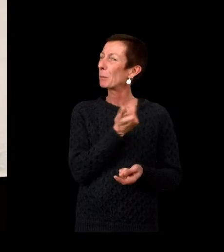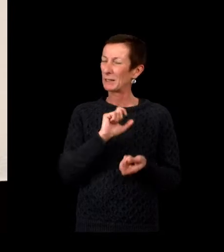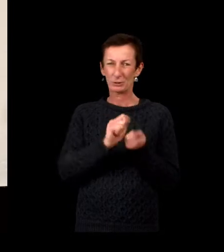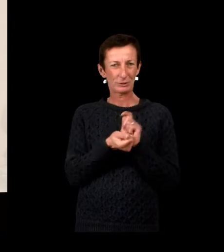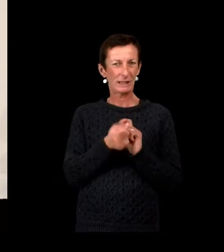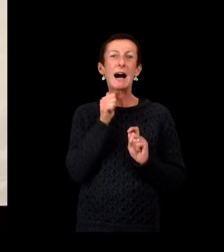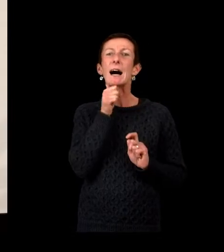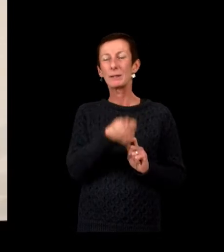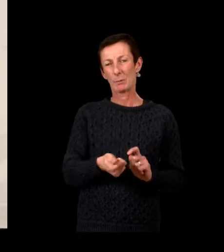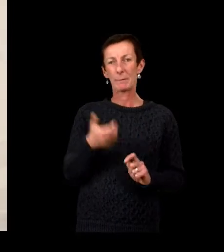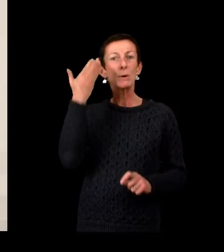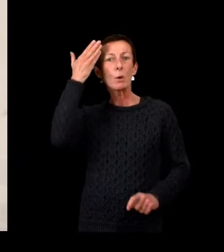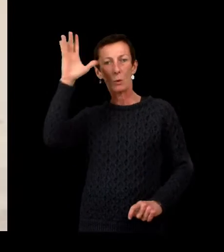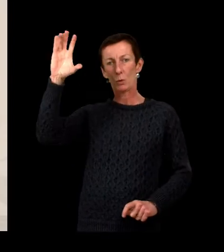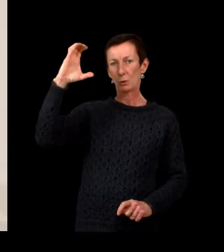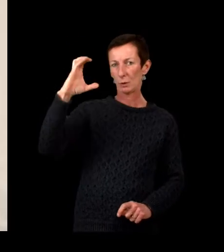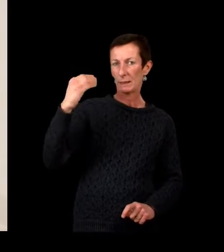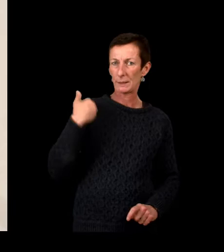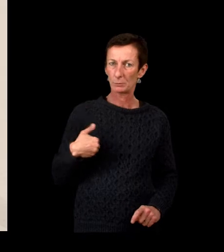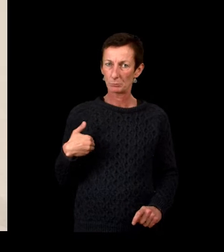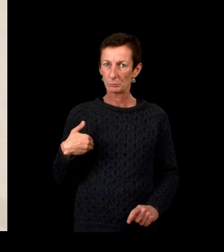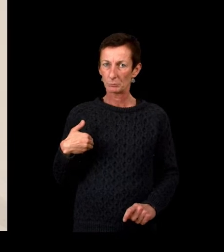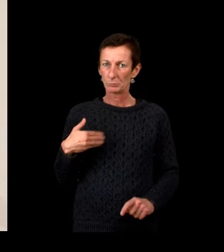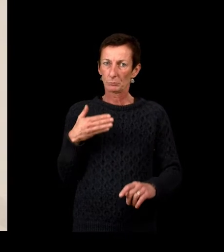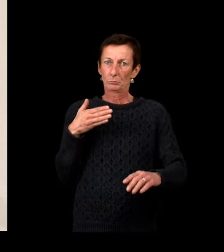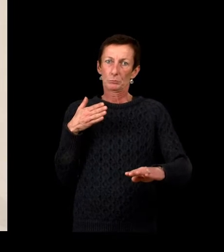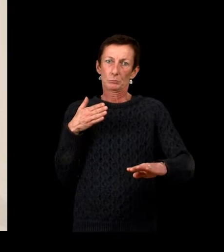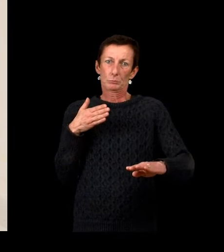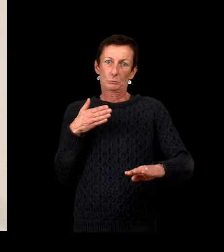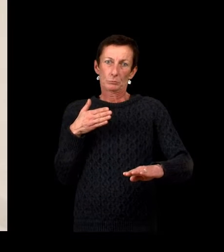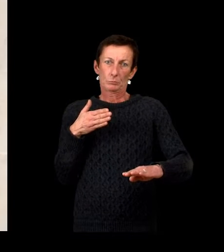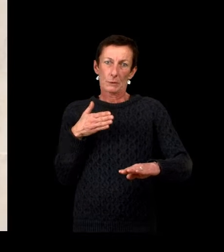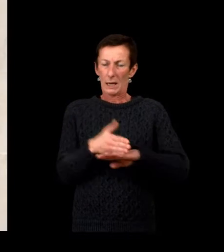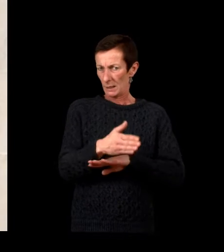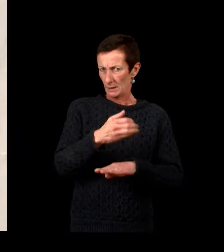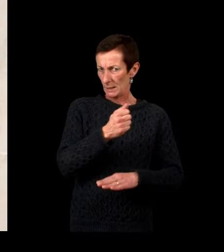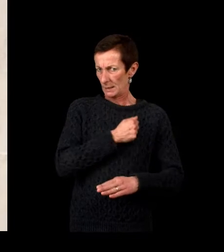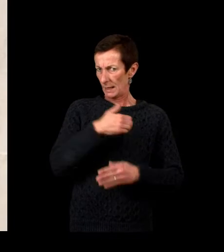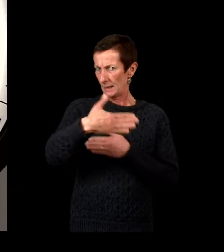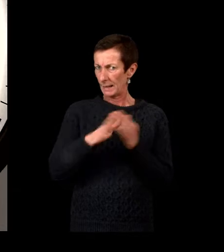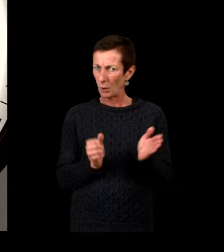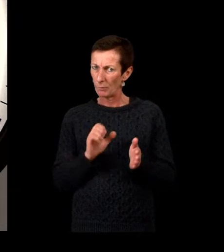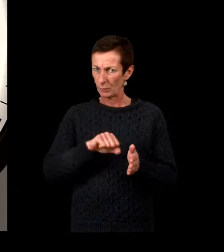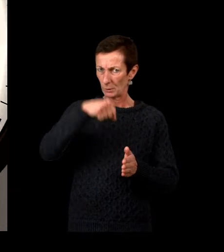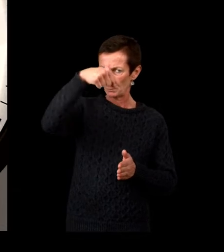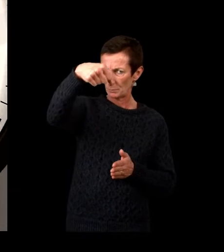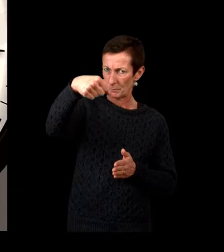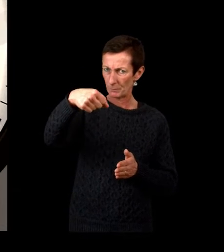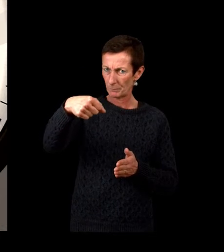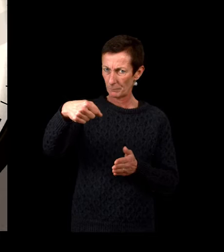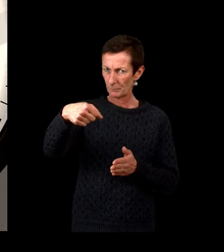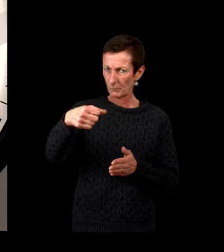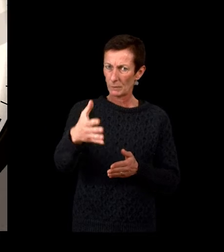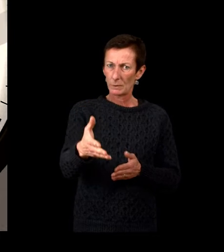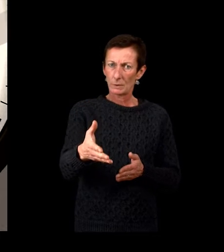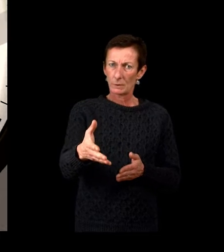revoir. Bonjour. Bonjour monsieur, est-ce que je pourrais avoir accès à la salle des coffres s'il vous plaît? Je vous ouvre tout de suite, monsieur. Je viens chercher ma nouvelle